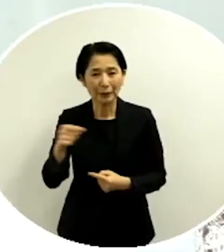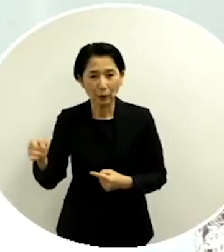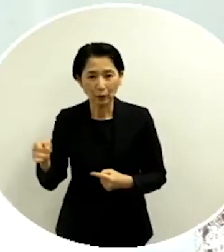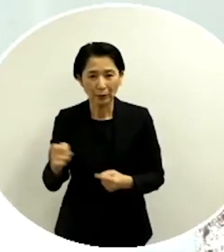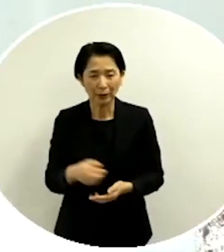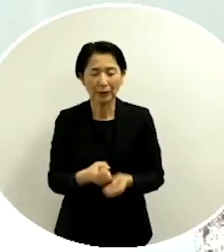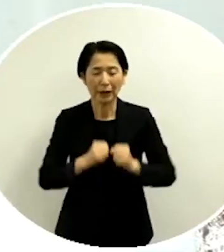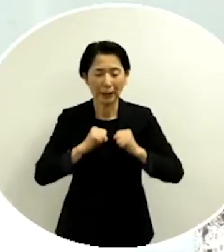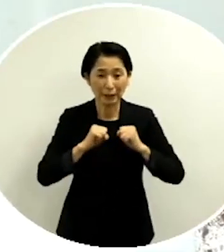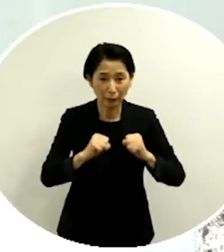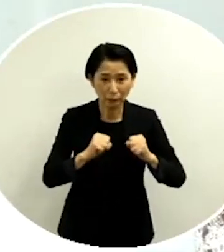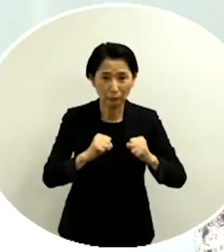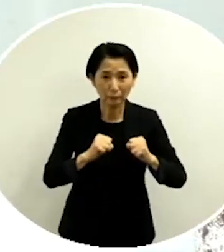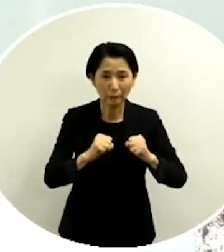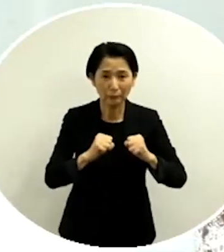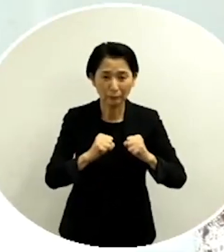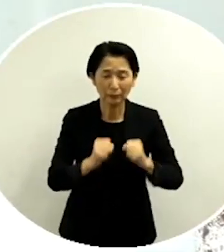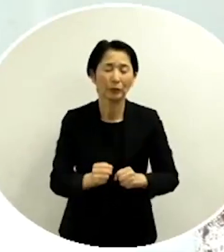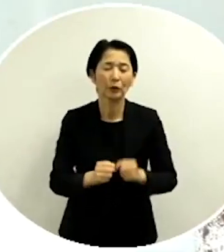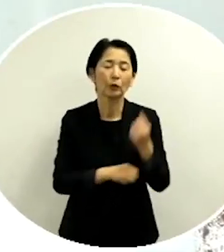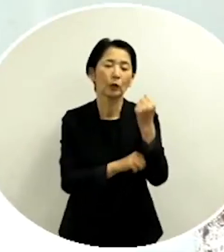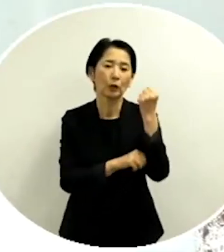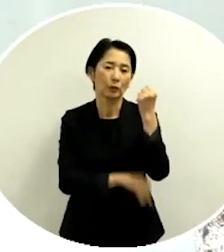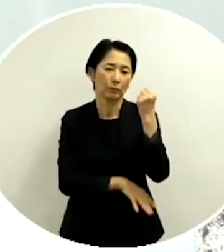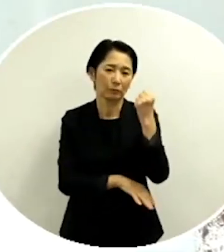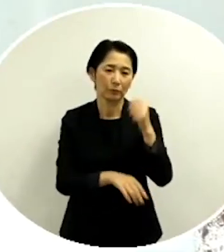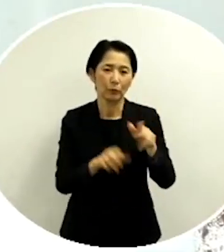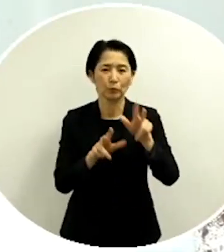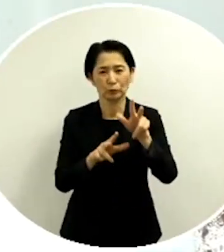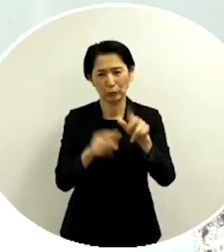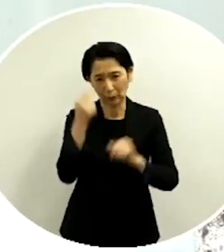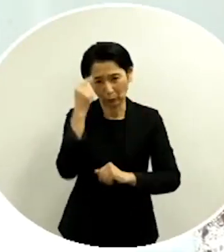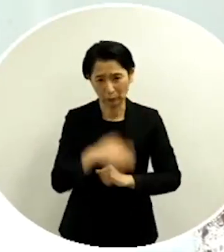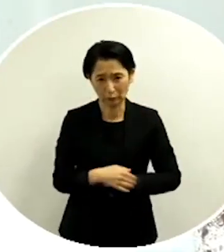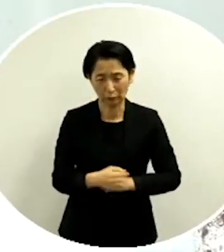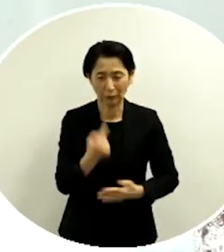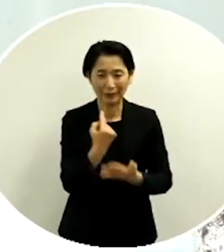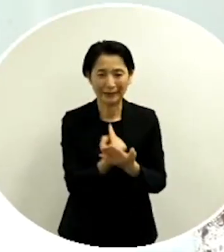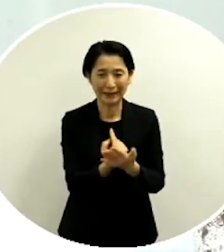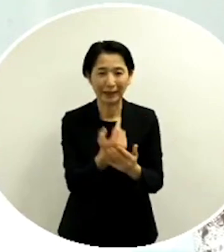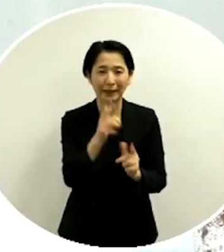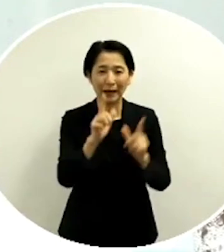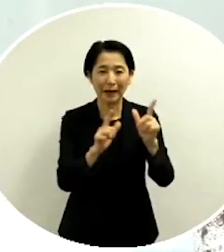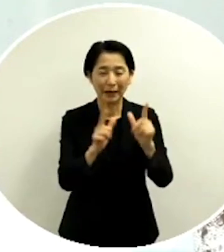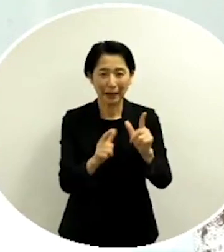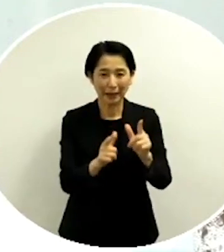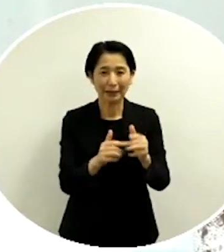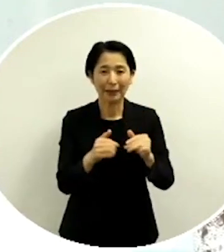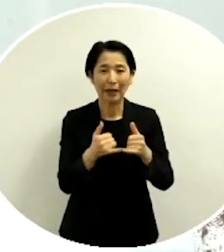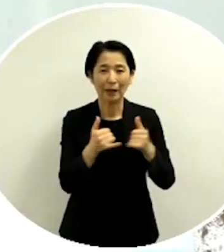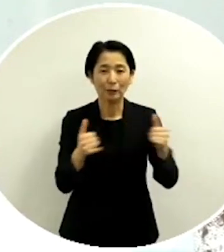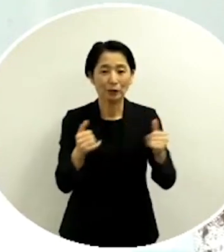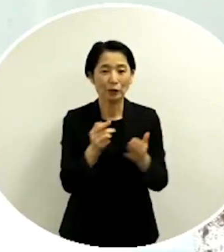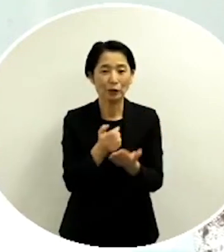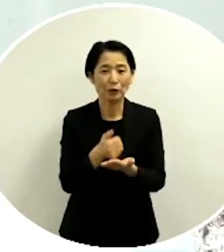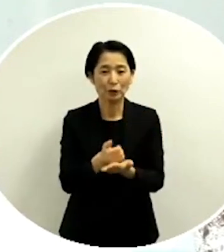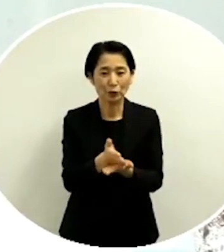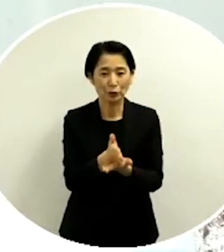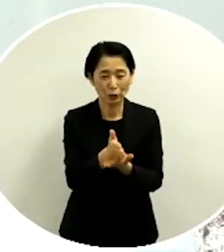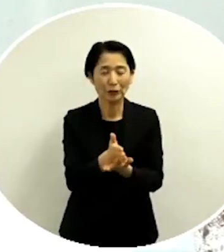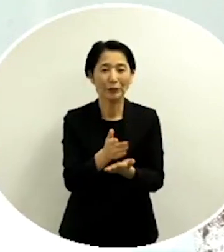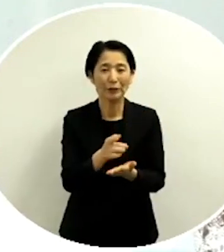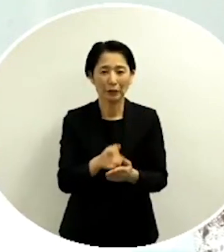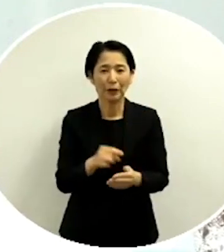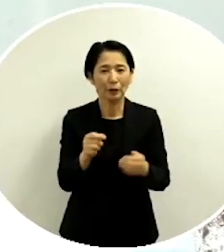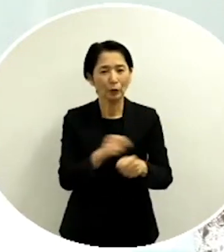なってやるって言うのが大きな減速だと思いますだから参加型民主切っていうのは何かこう特別なことのように思われる